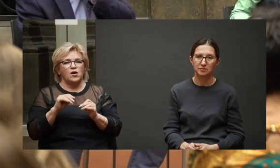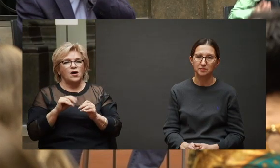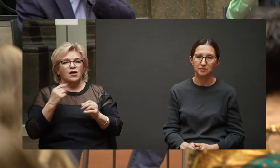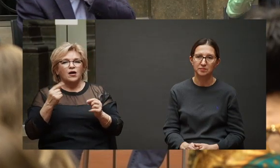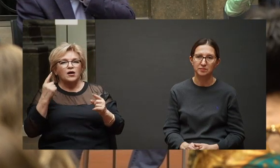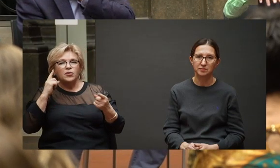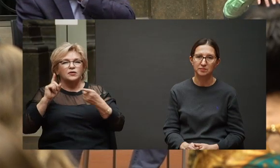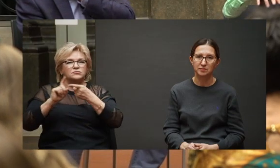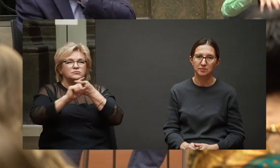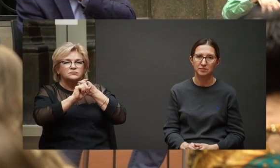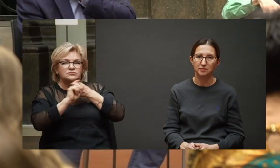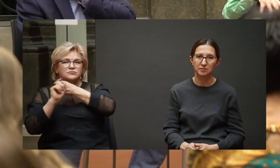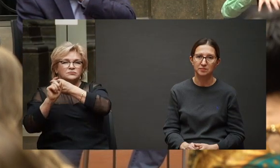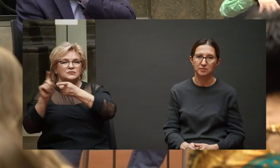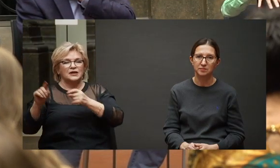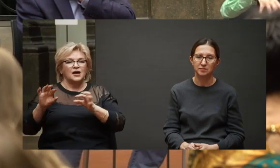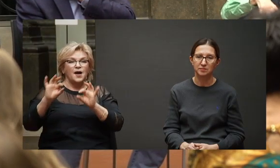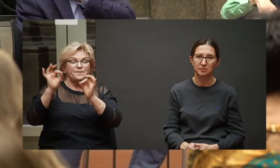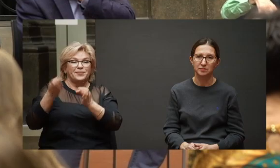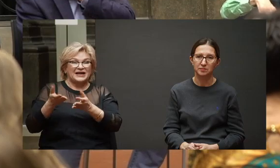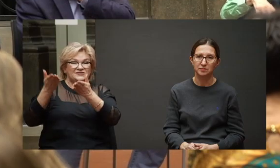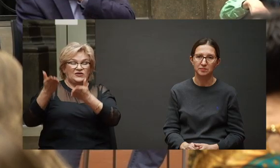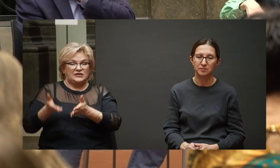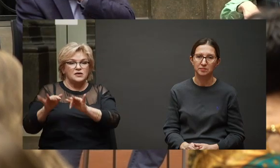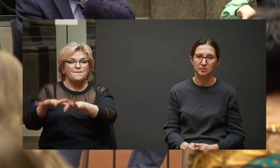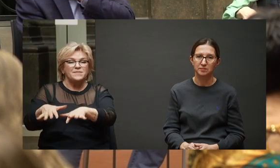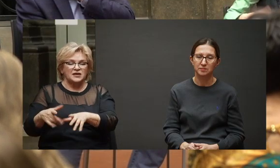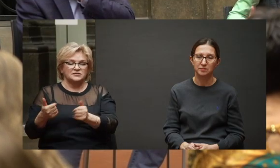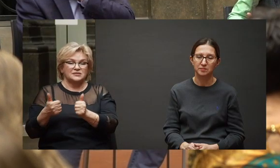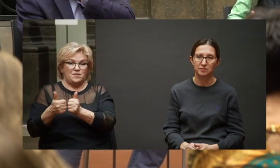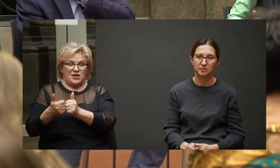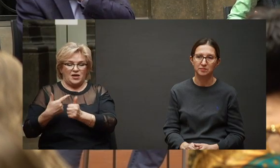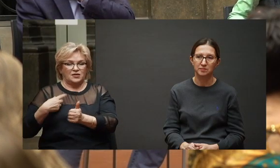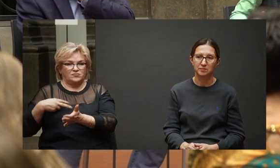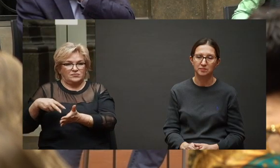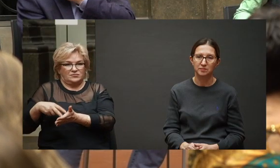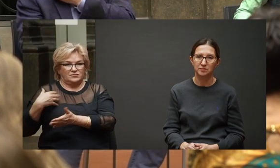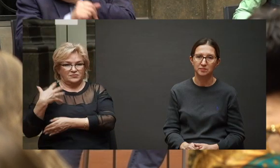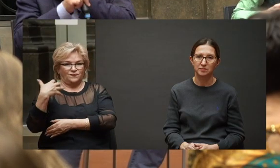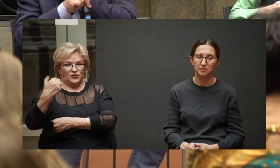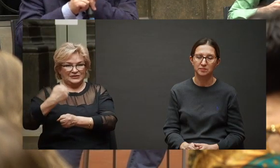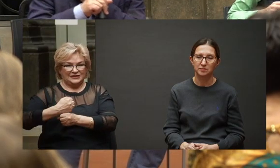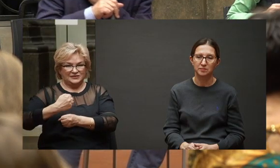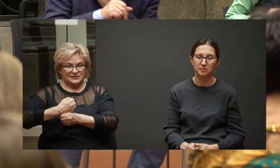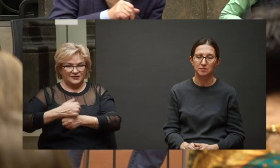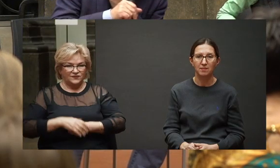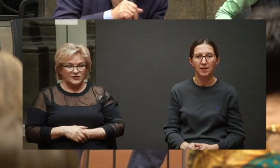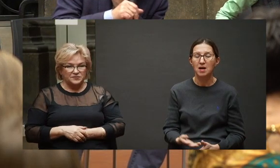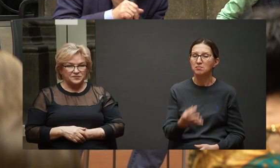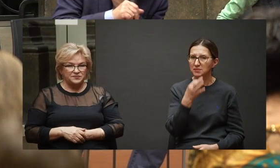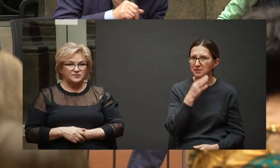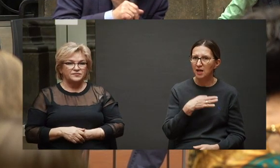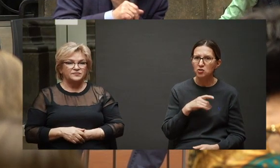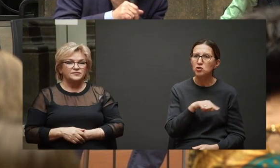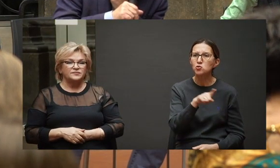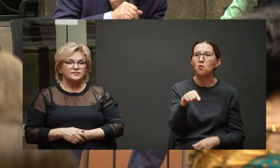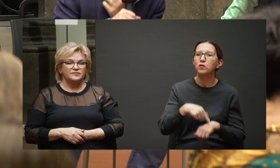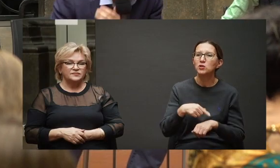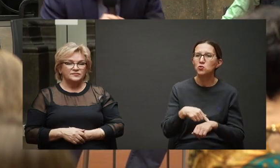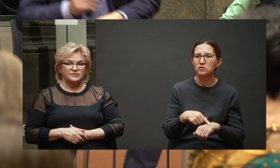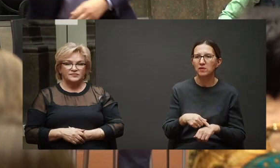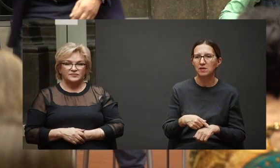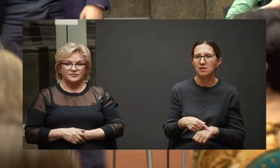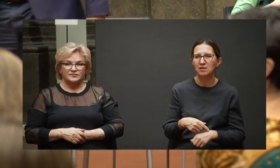перекличку вот с тем произведением, с тем местом, рядом с которым человек остановился сделать это селфи. Да. Скажите нам, что вы чувствовали, когда